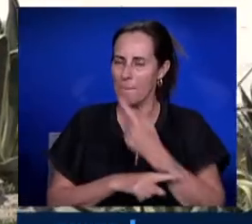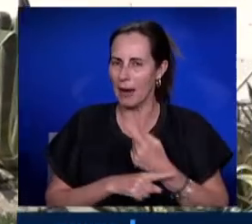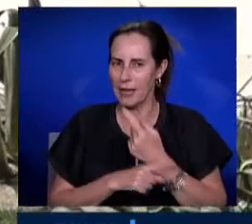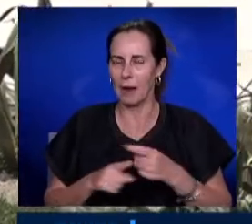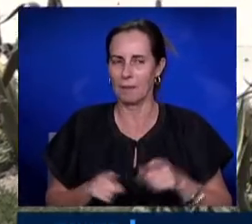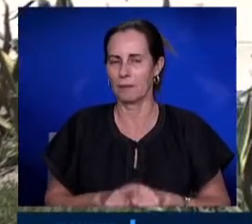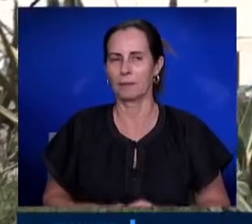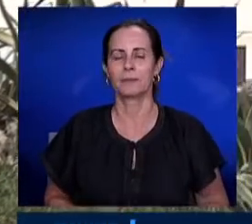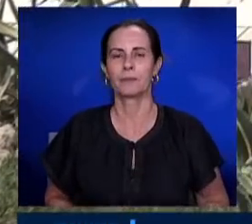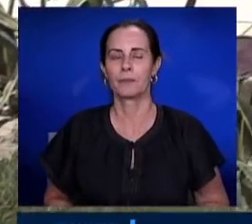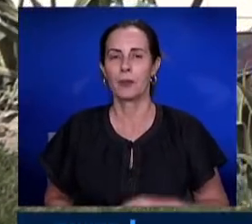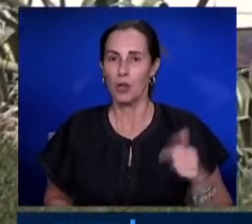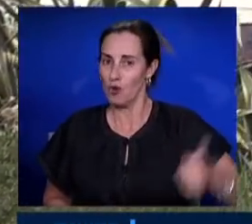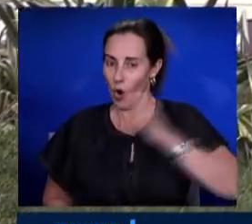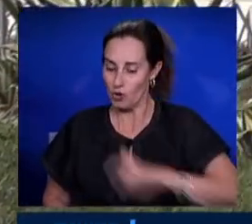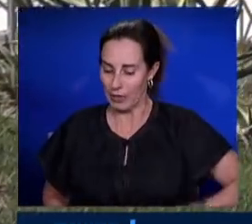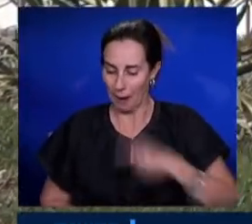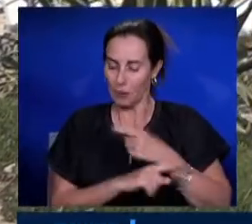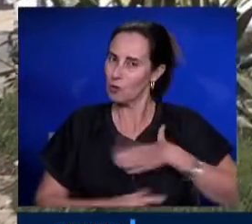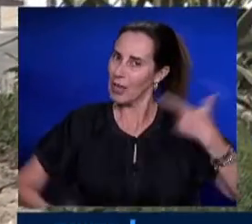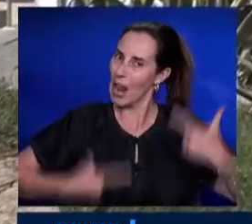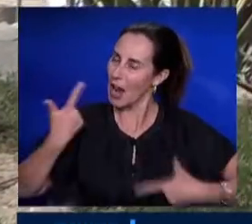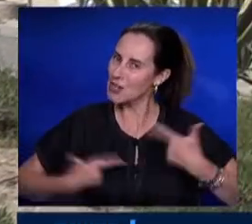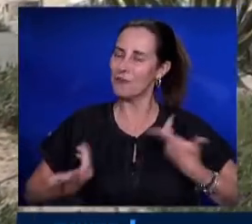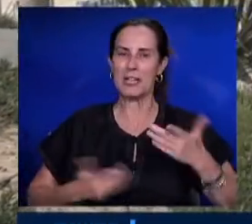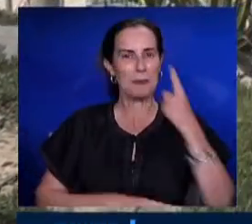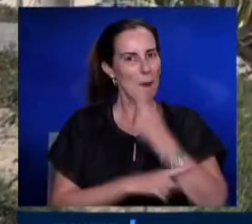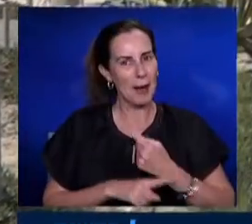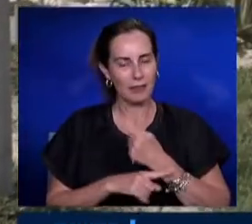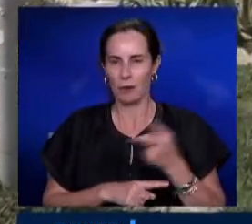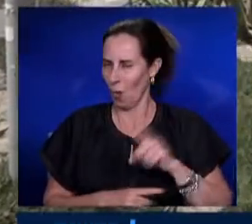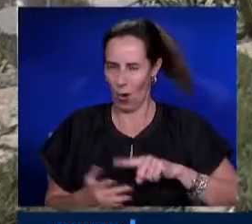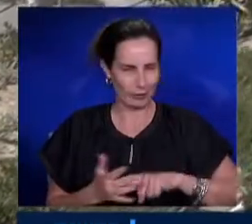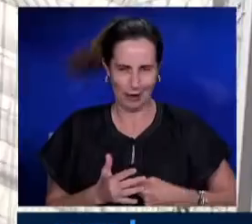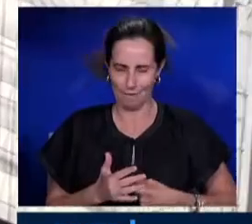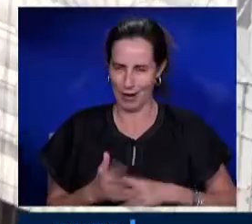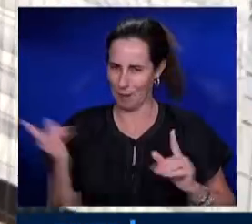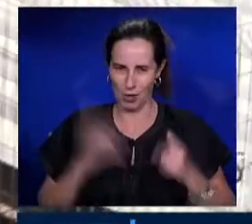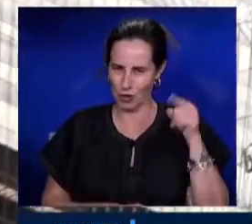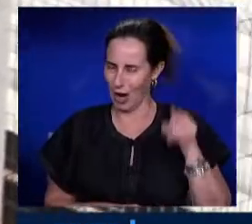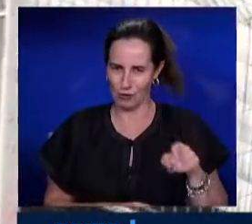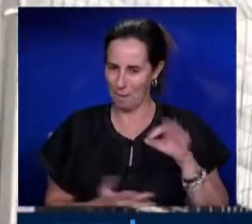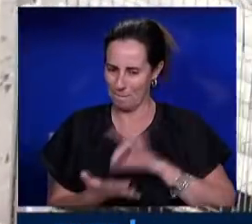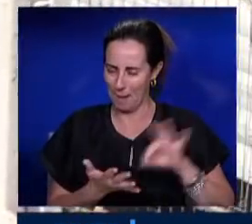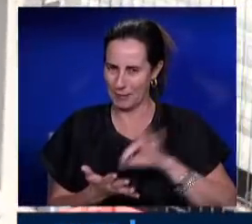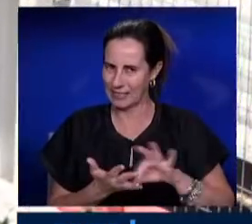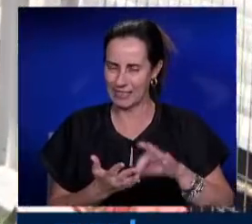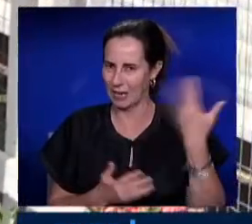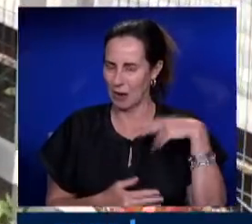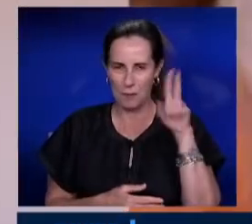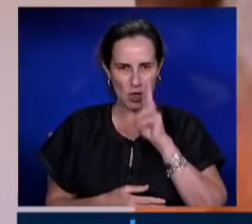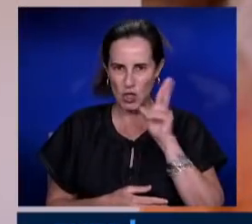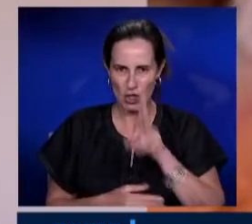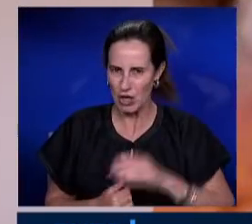בטיילת. כשצביקה ברוט אמר שהוא רוצה להשוויץ בטיילת בת ים, הוא בטח לא התכוון למה שקרה שם במשרד הסגור ביום שישי